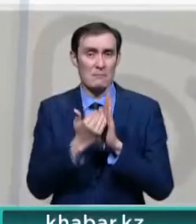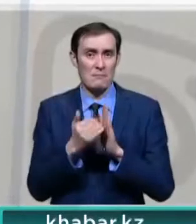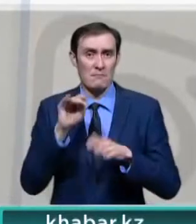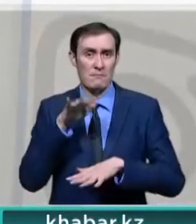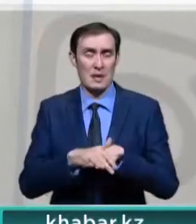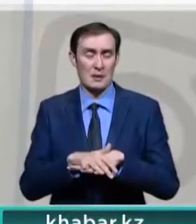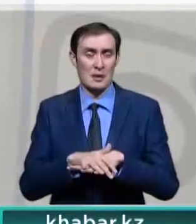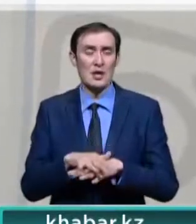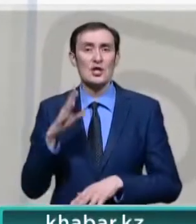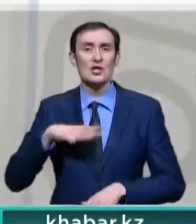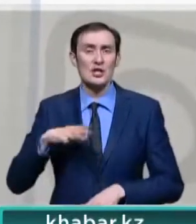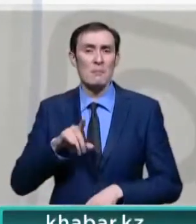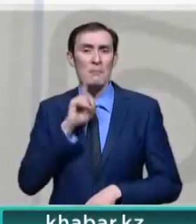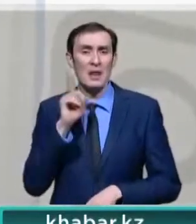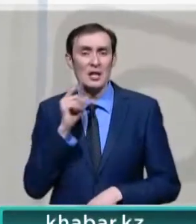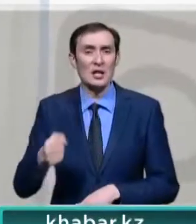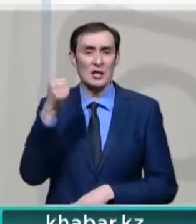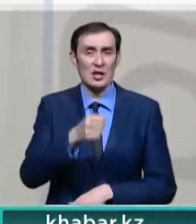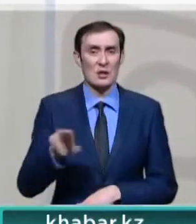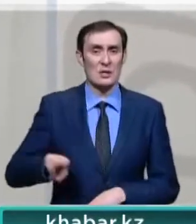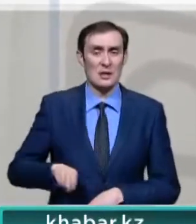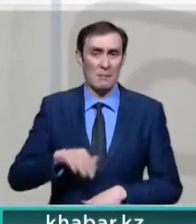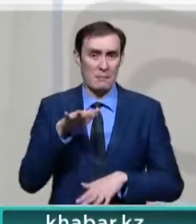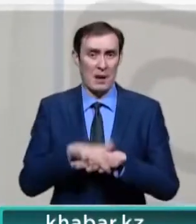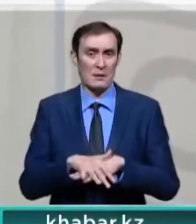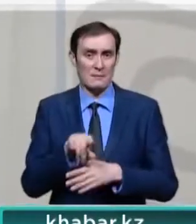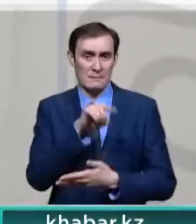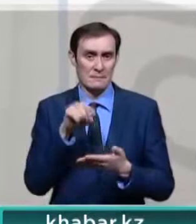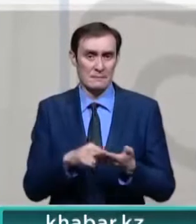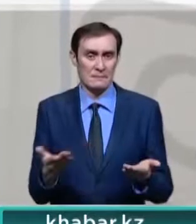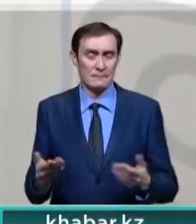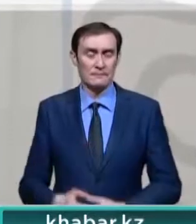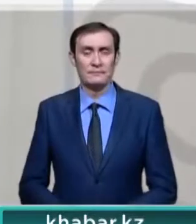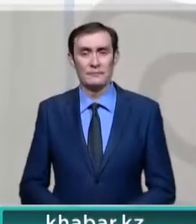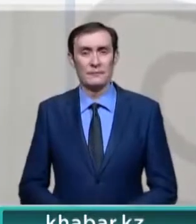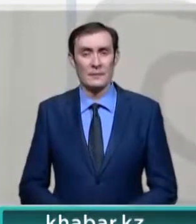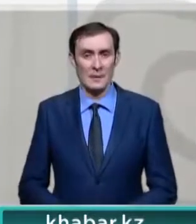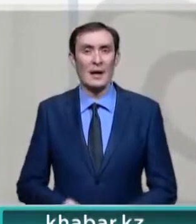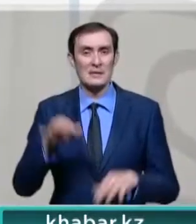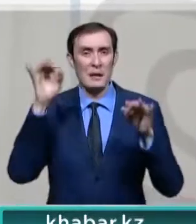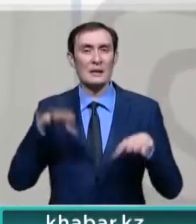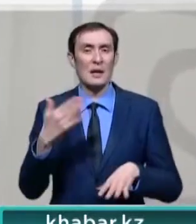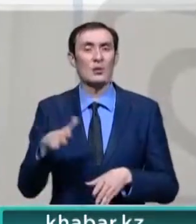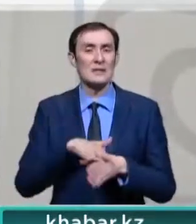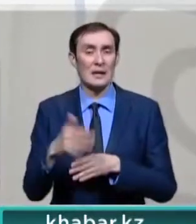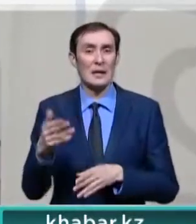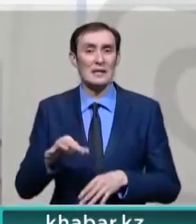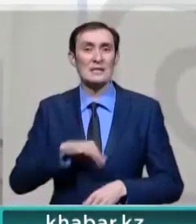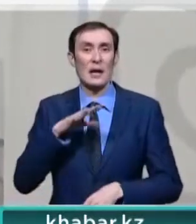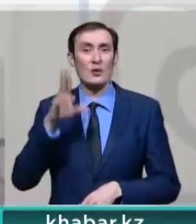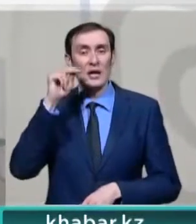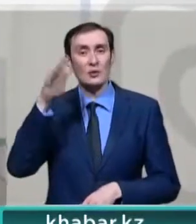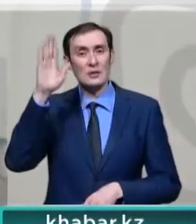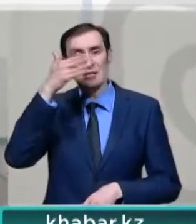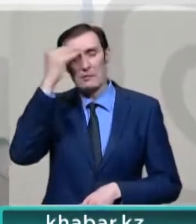зачем молодых и зеленых назначают директорами банков ага спонтанно он все сделал тут со страху дату рождения